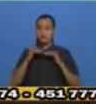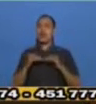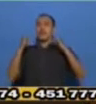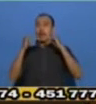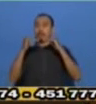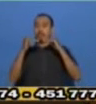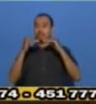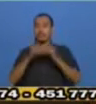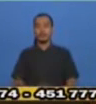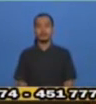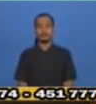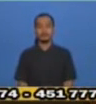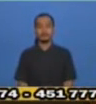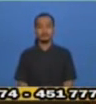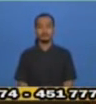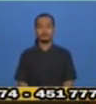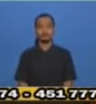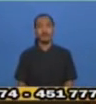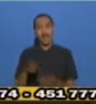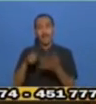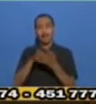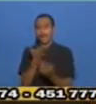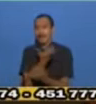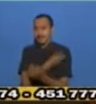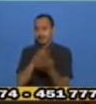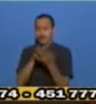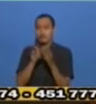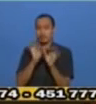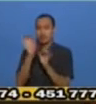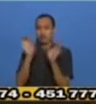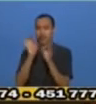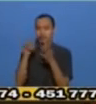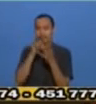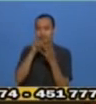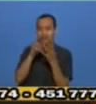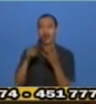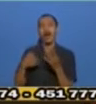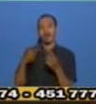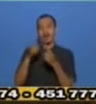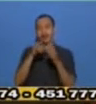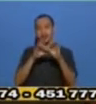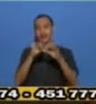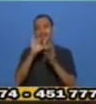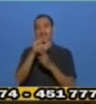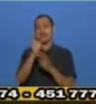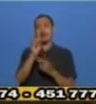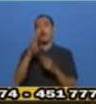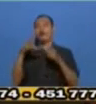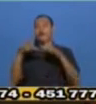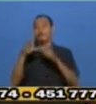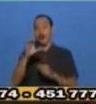memang platformnya itu berbeda-beda. Jadi kita tahu ada Sinovac,